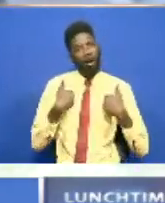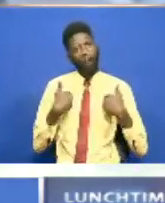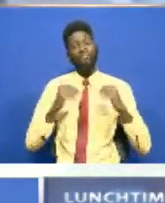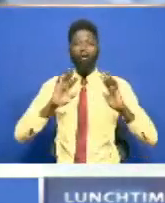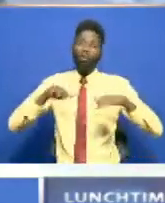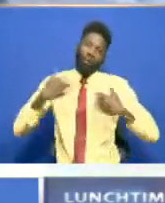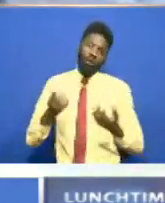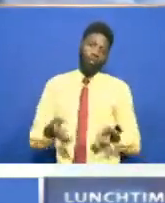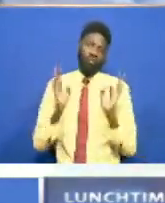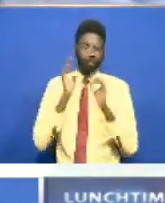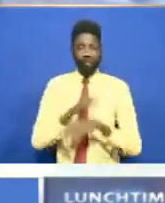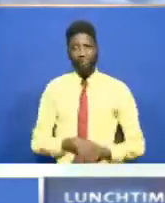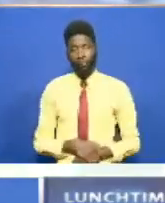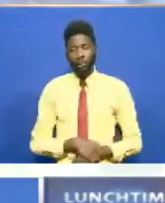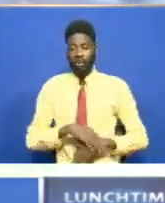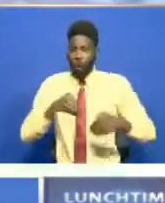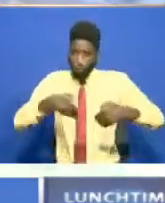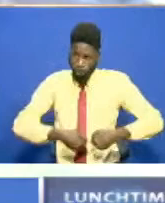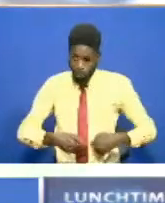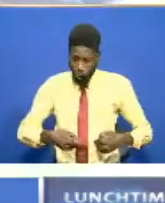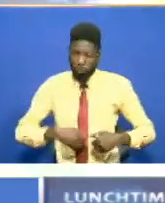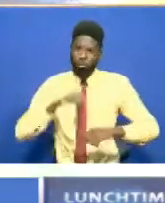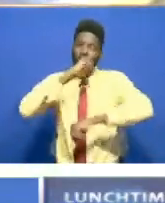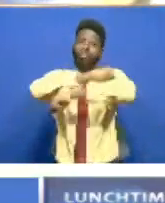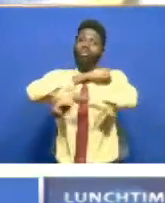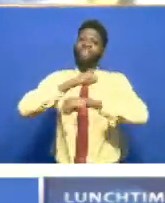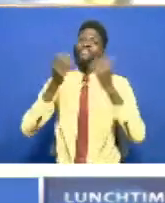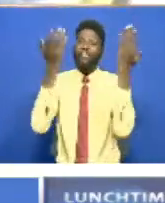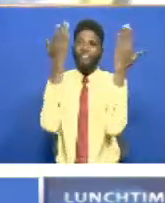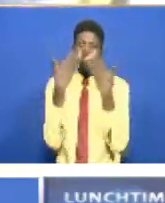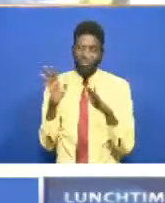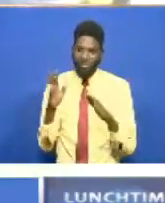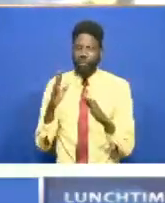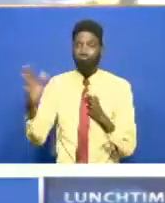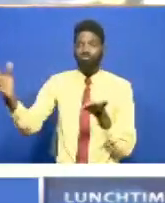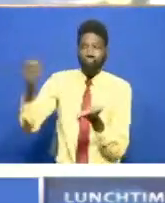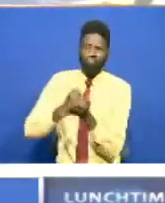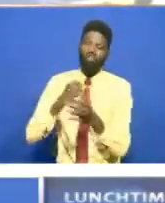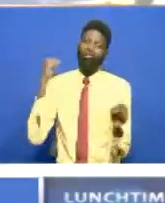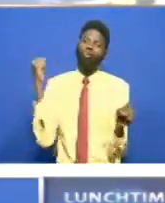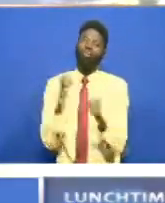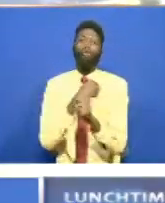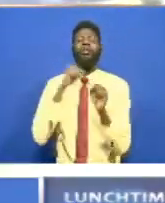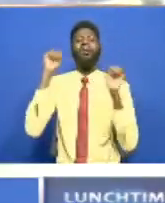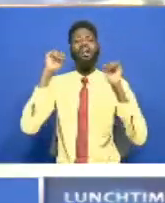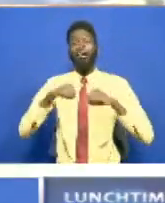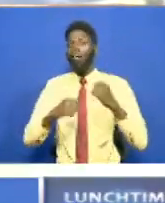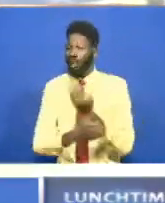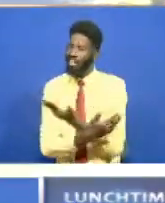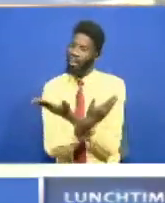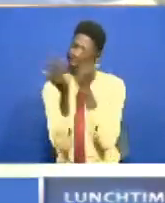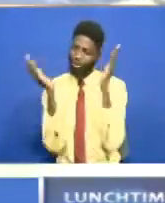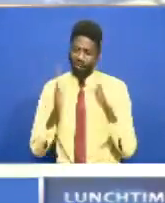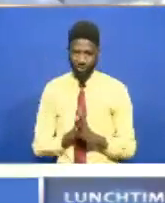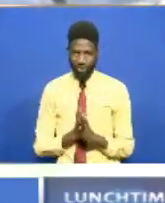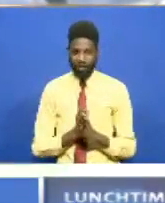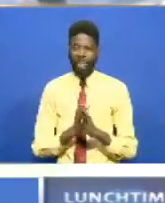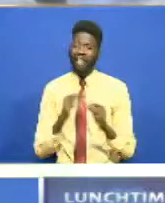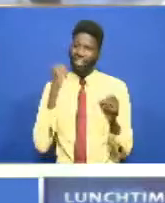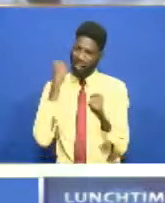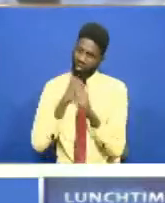Vijana ambao wamemaliza shule waweze kupata kazi. Kazi kila mahali. Na kazi ya